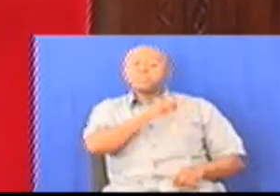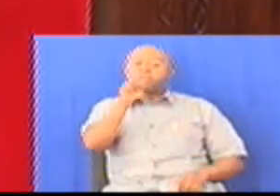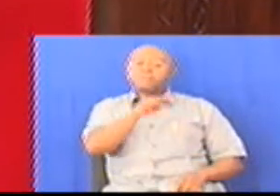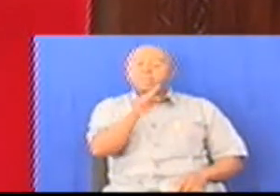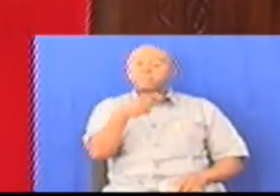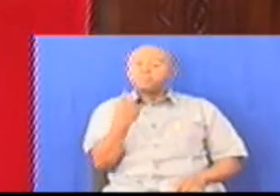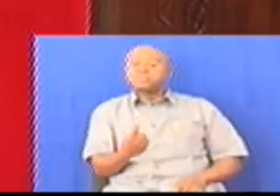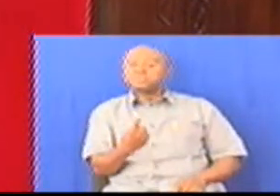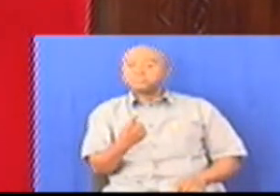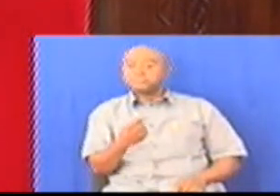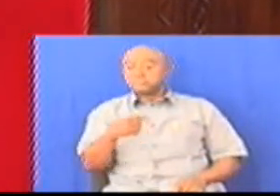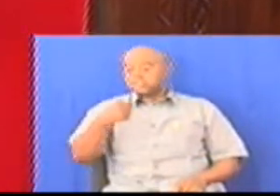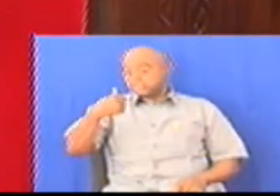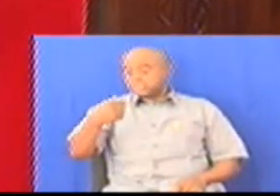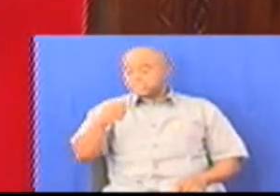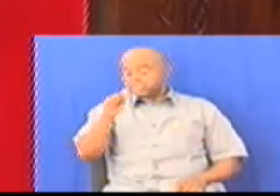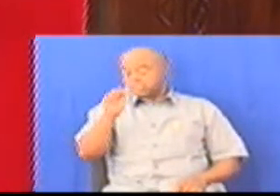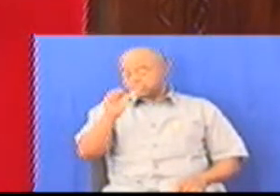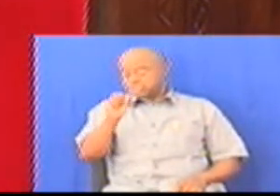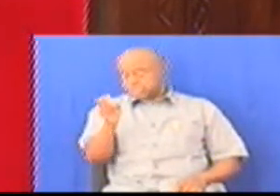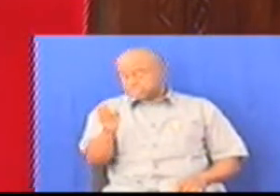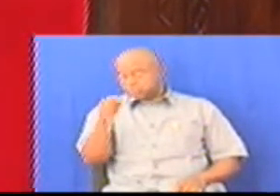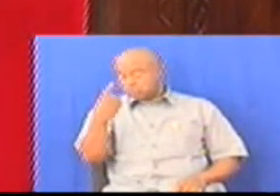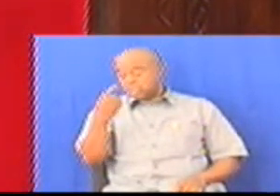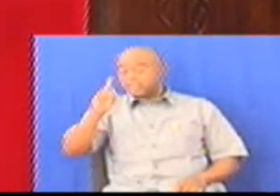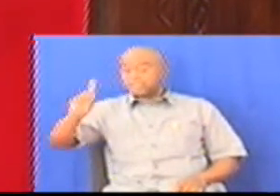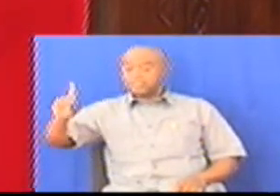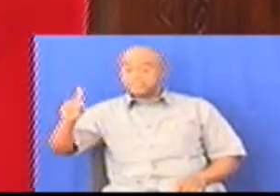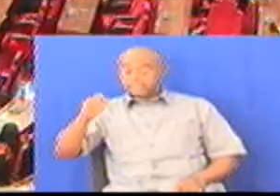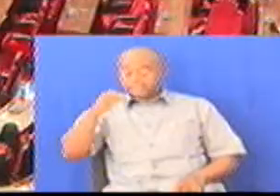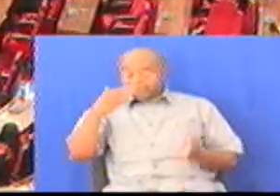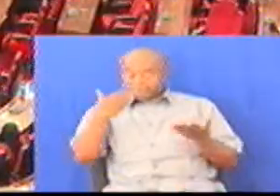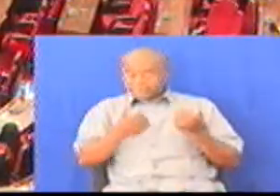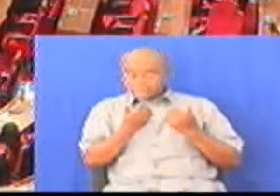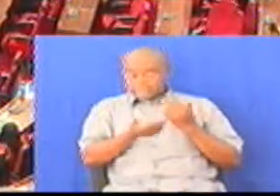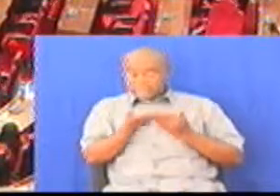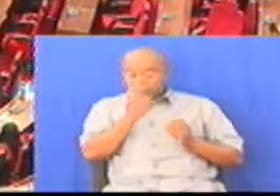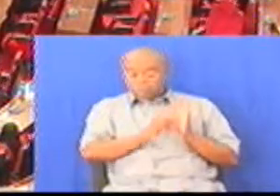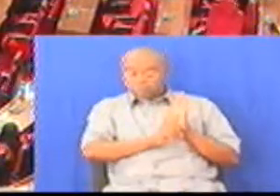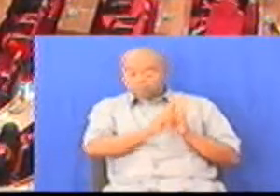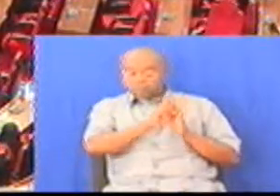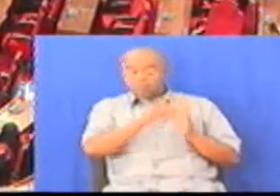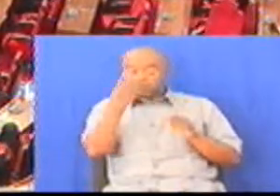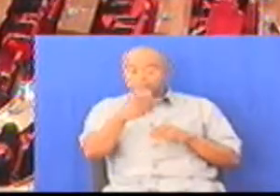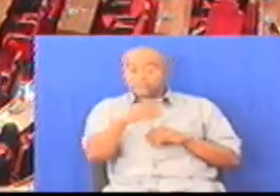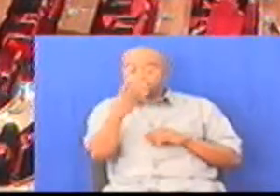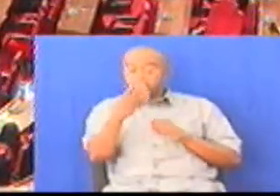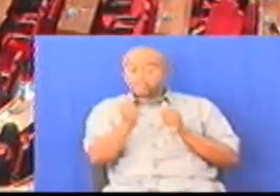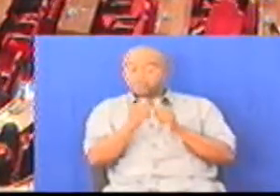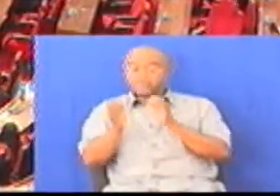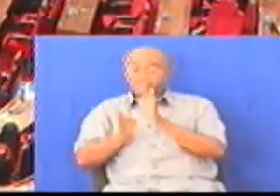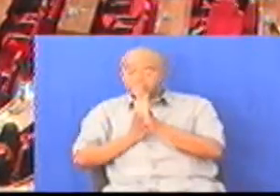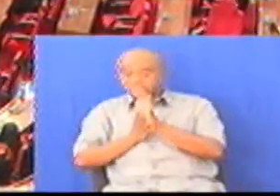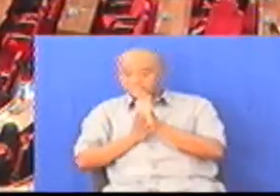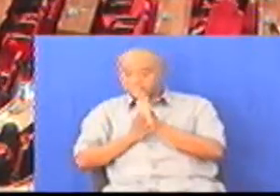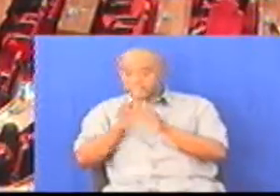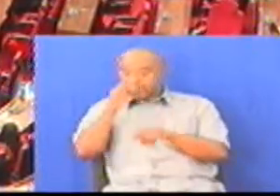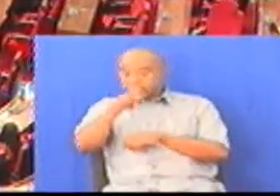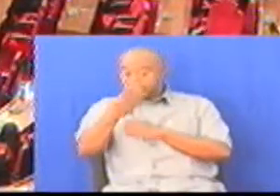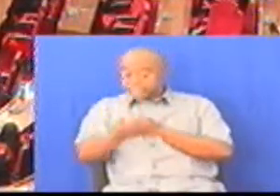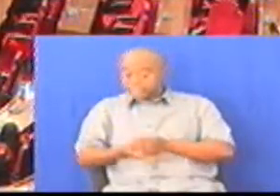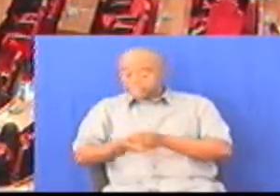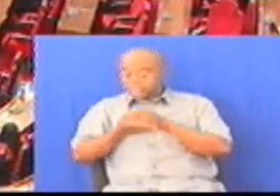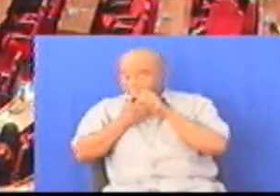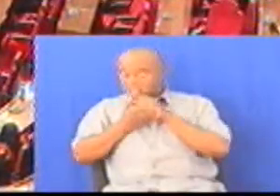kwanza TGSTS B1. Kupandisha kiwango hicho hadi shilingi 410,419 itasaidia idadi